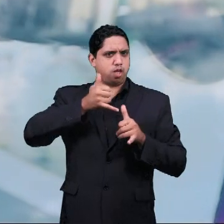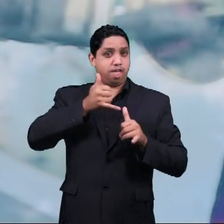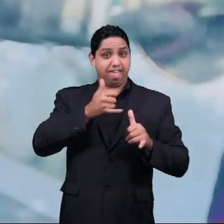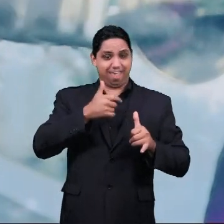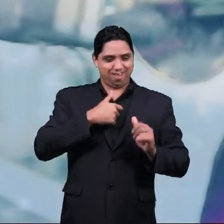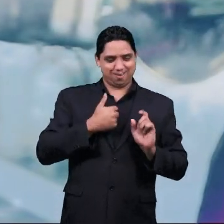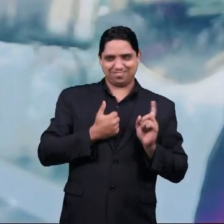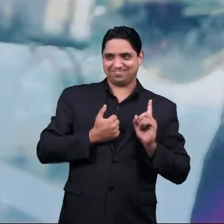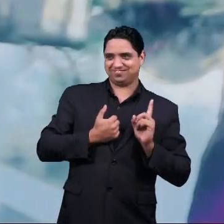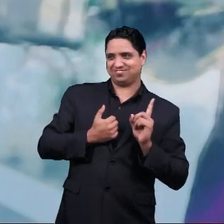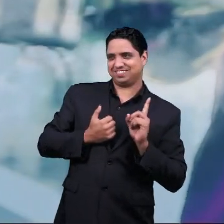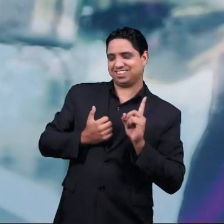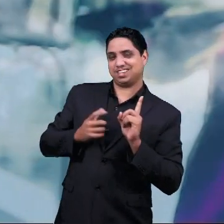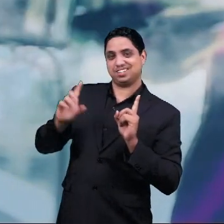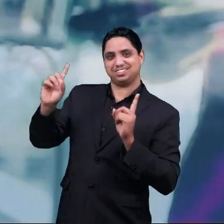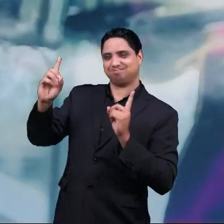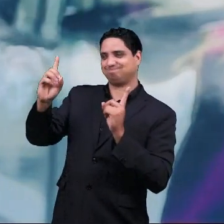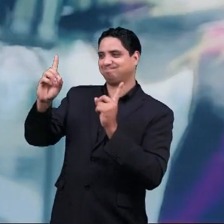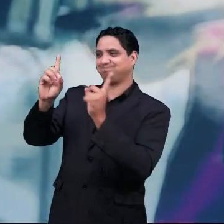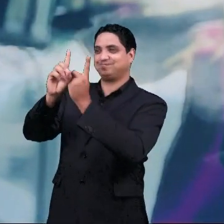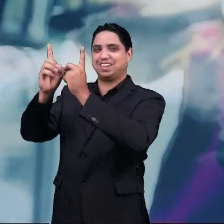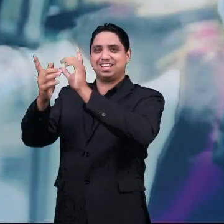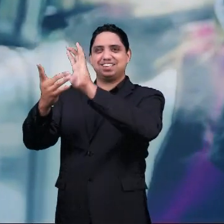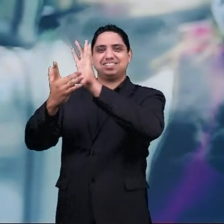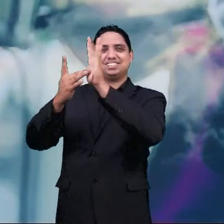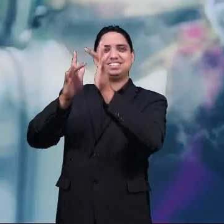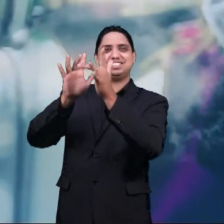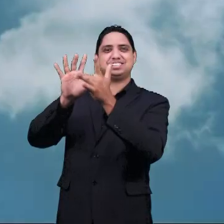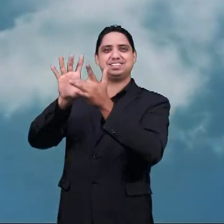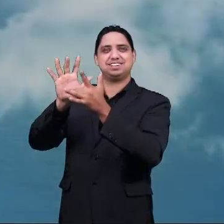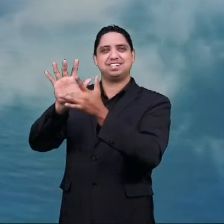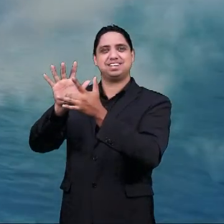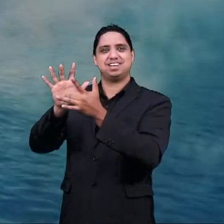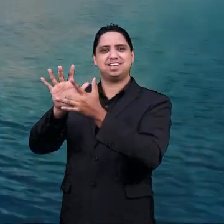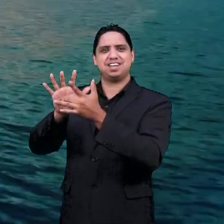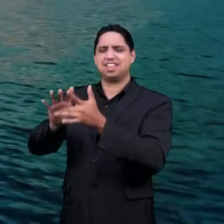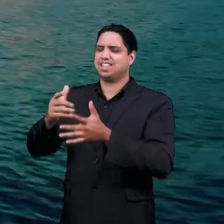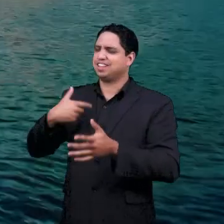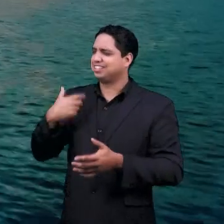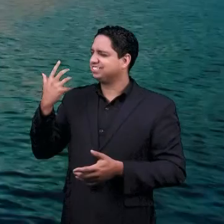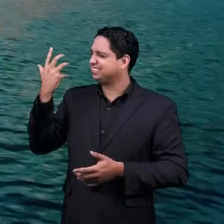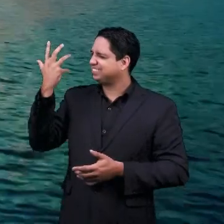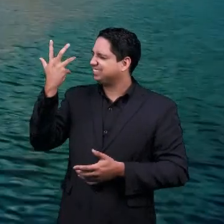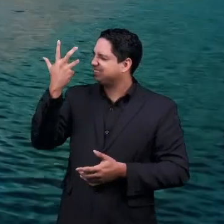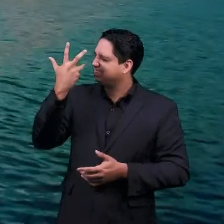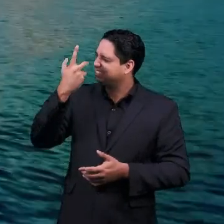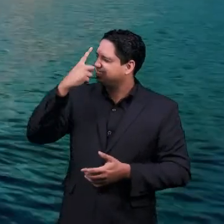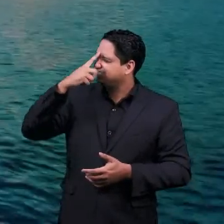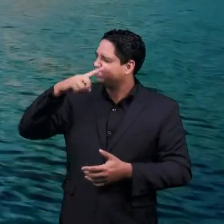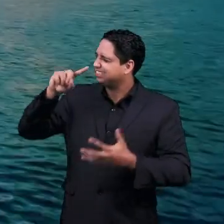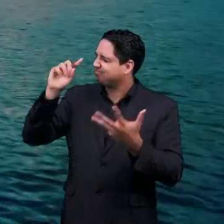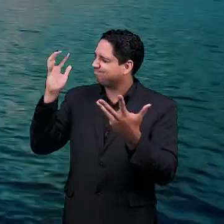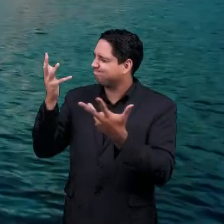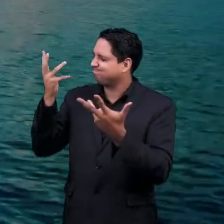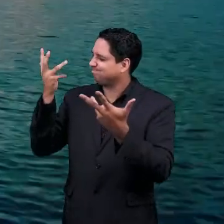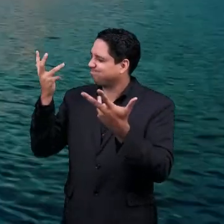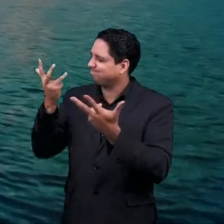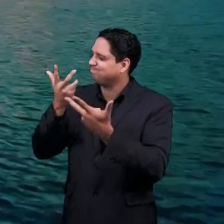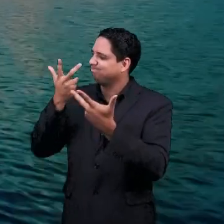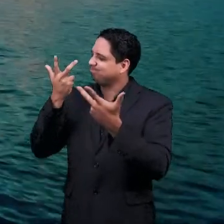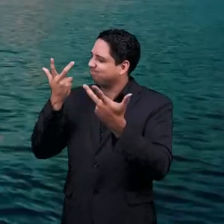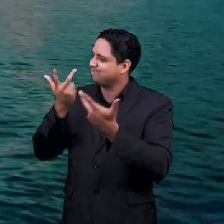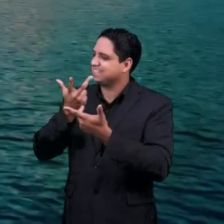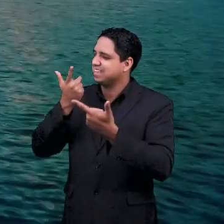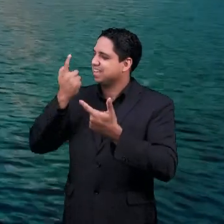прогромыхает на все небо, тогда я встречусь с Иисусом. Это такой